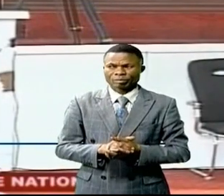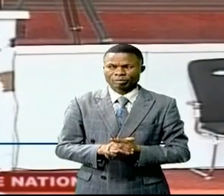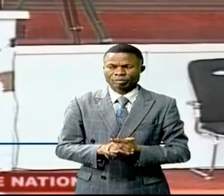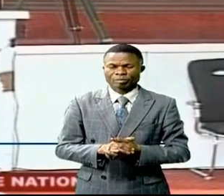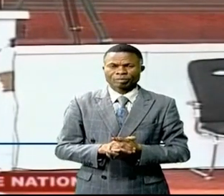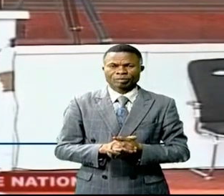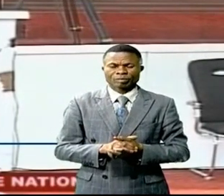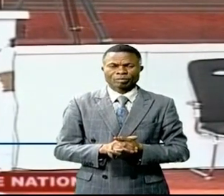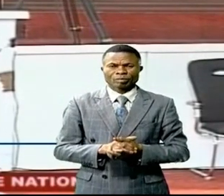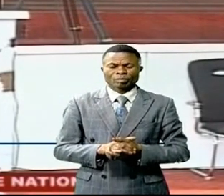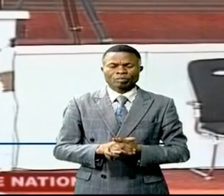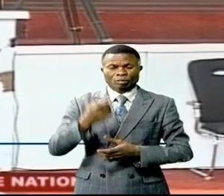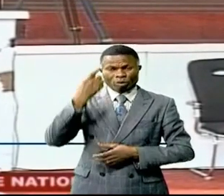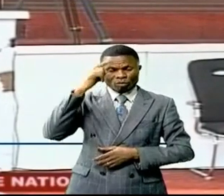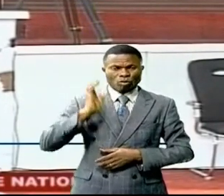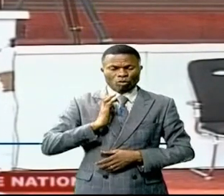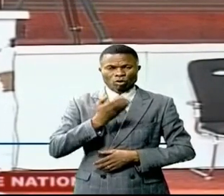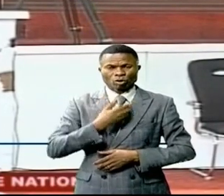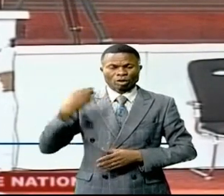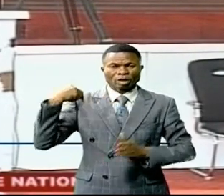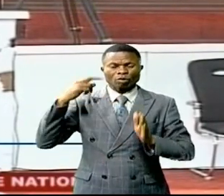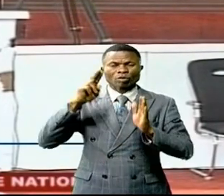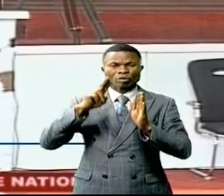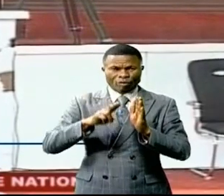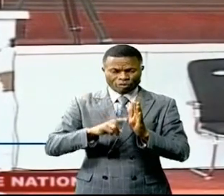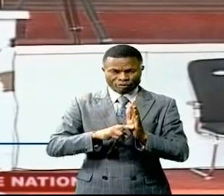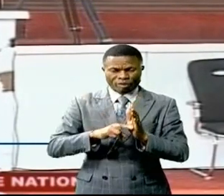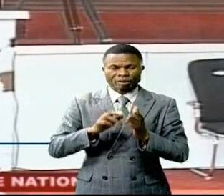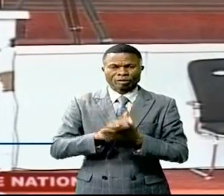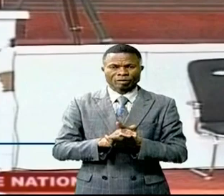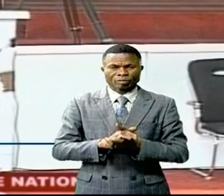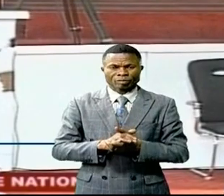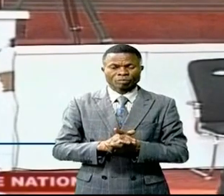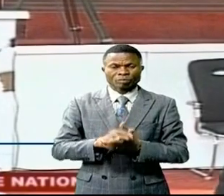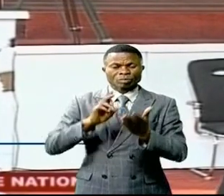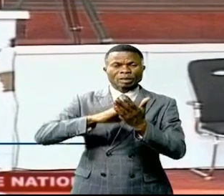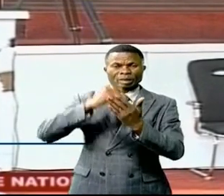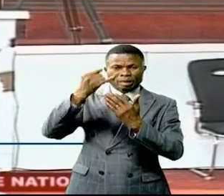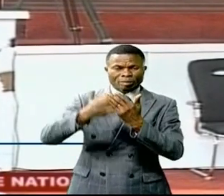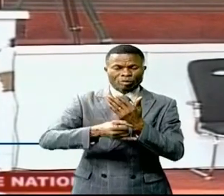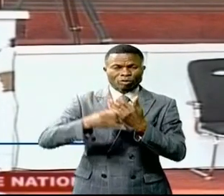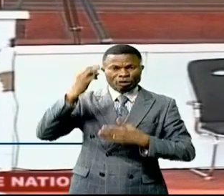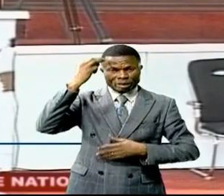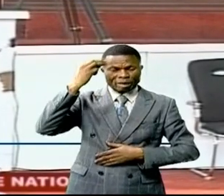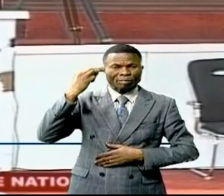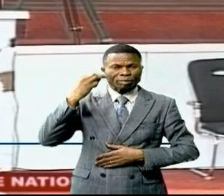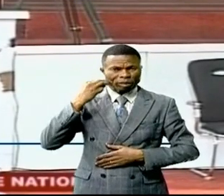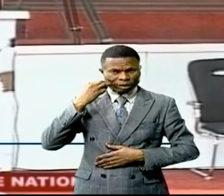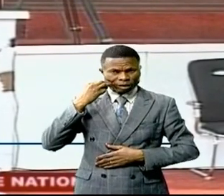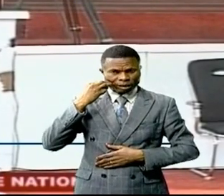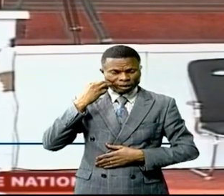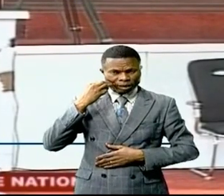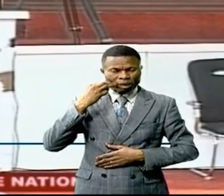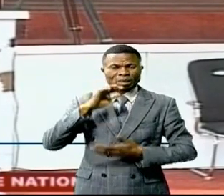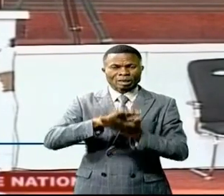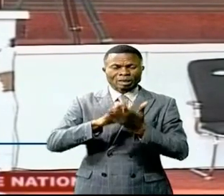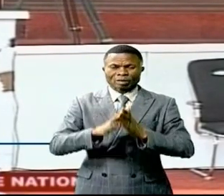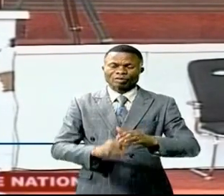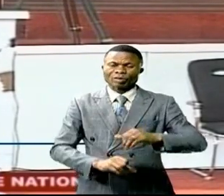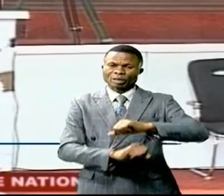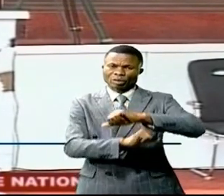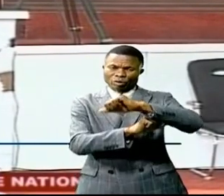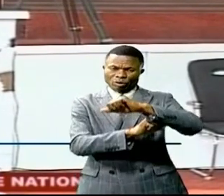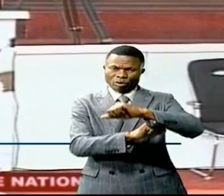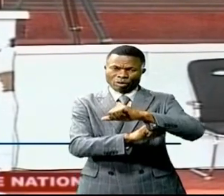Prioritaire de notre gouvernement, il faut que les ambitions du ministre soit accompagné